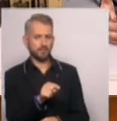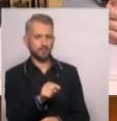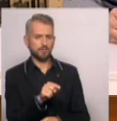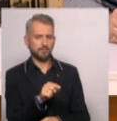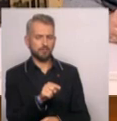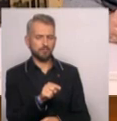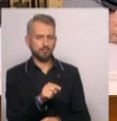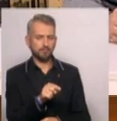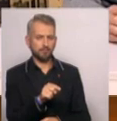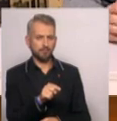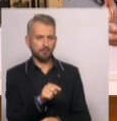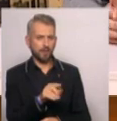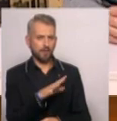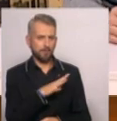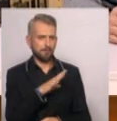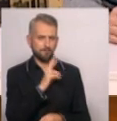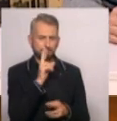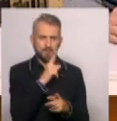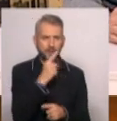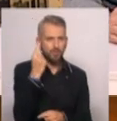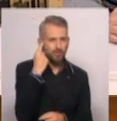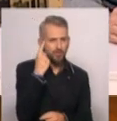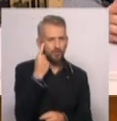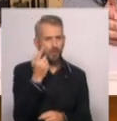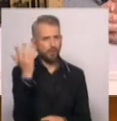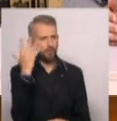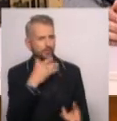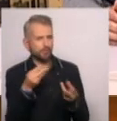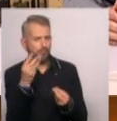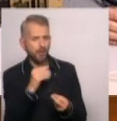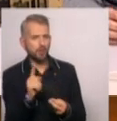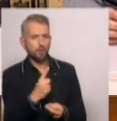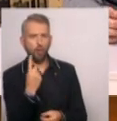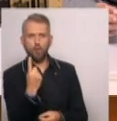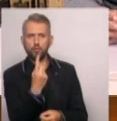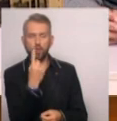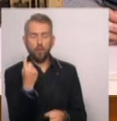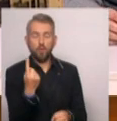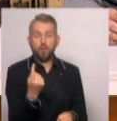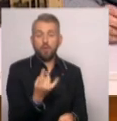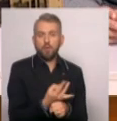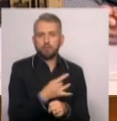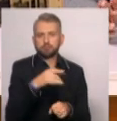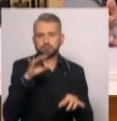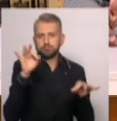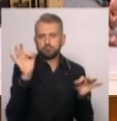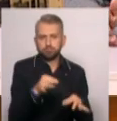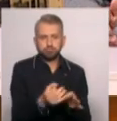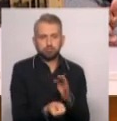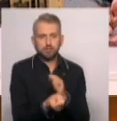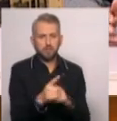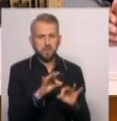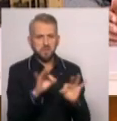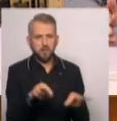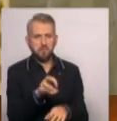впадав в оману чи мав ілюзії з приводу того, що одного дня з'явився такий дуже свідомий, чудовий мер